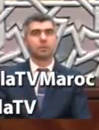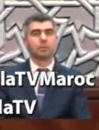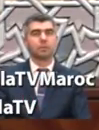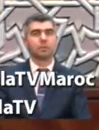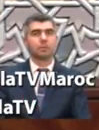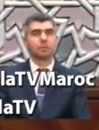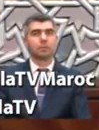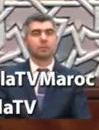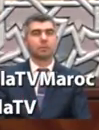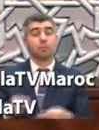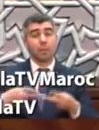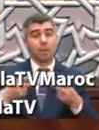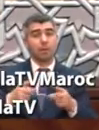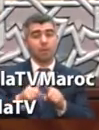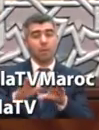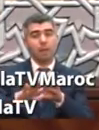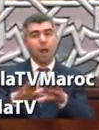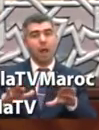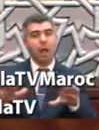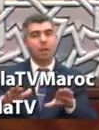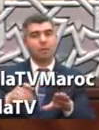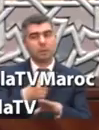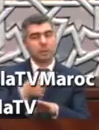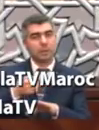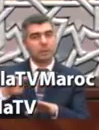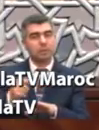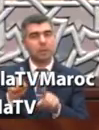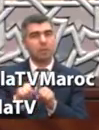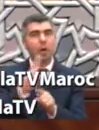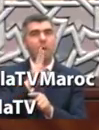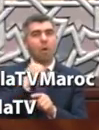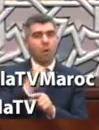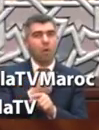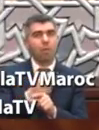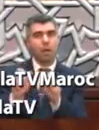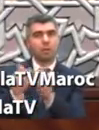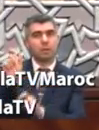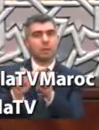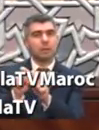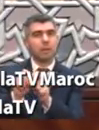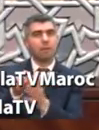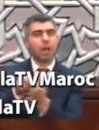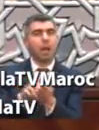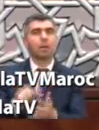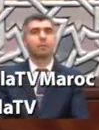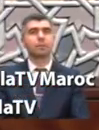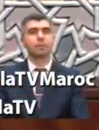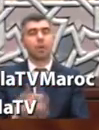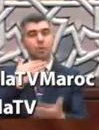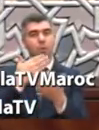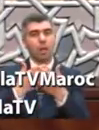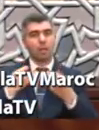عن تفويت بعض القطع الأرضية الفلاحية من ملك الدولة الخاص إلى مستغلية. تفضل سيد النائب. شكرا